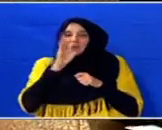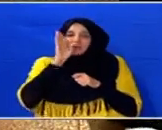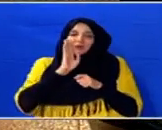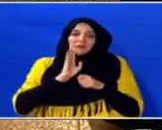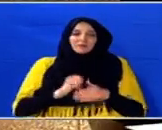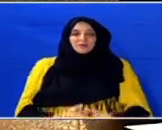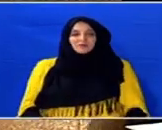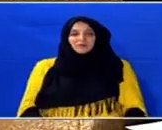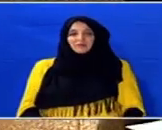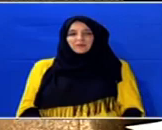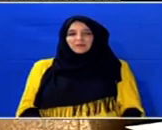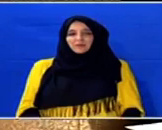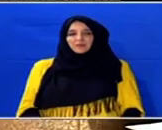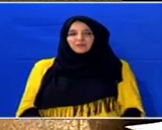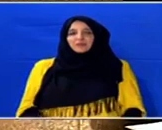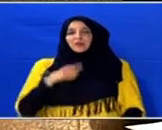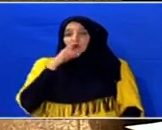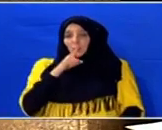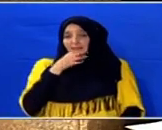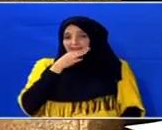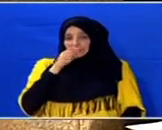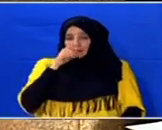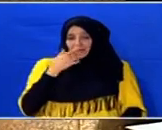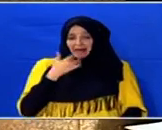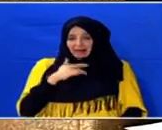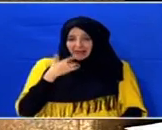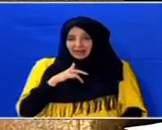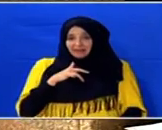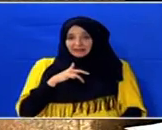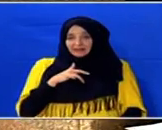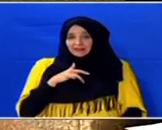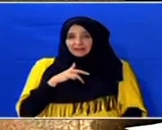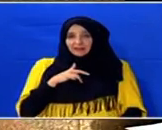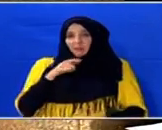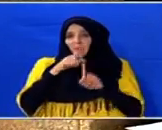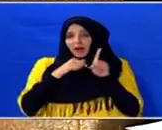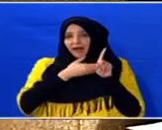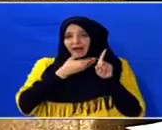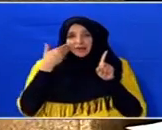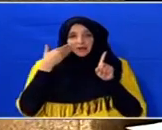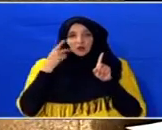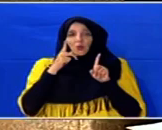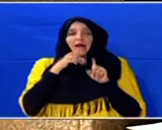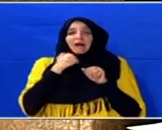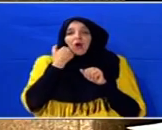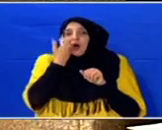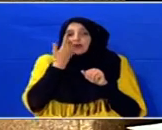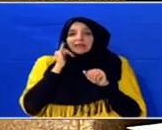ياس يعني جاتك العاده في رمضان وحشمتي تقولي للوالدين وصمتي معاهم